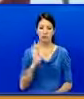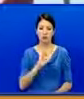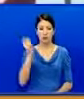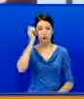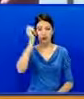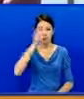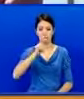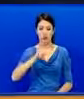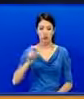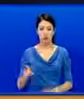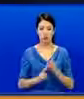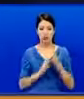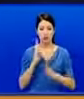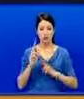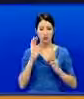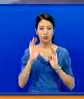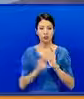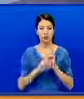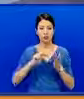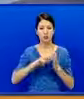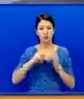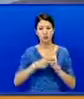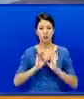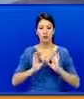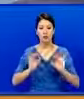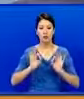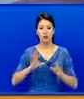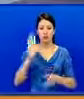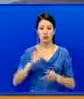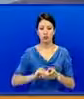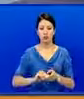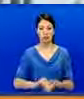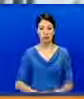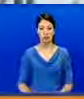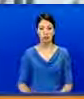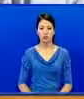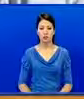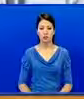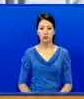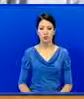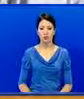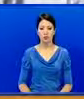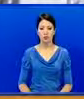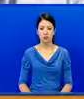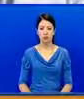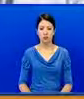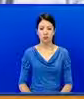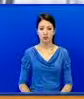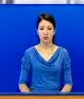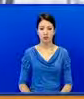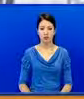талап тілектерін тыңдап, жоба жоспарларымен бөлісті. Халықтың уәжін тыңдады. Мына осы жерде мыңнан аса ірі қара мал